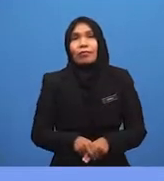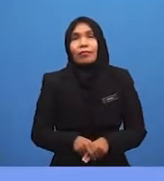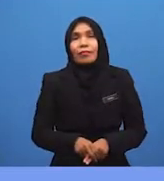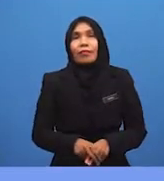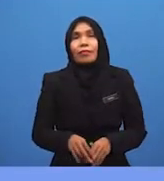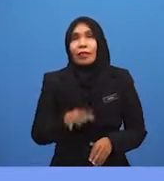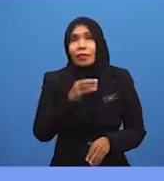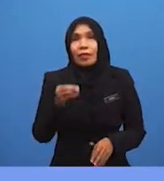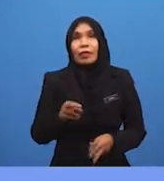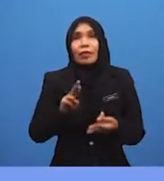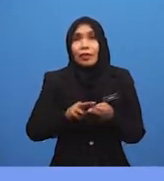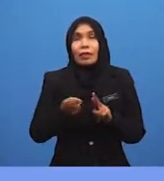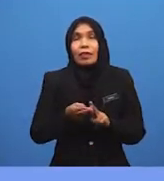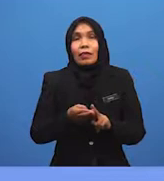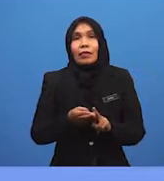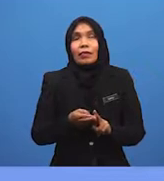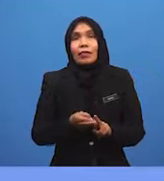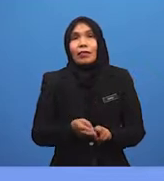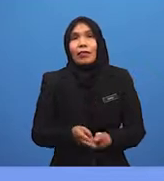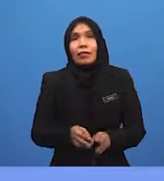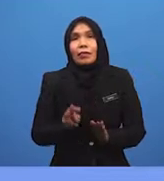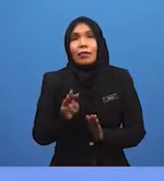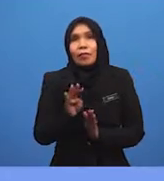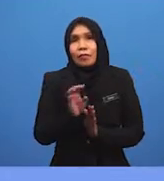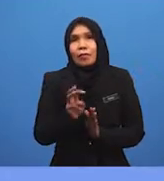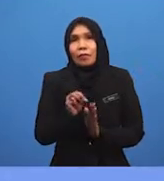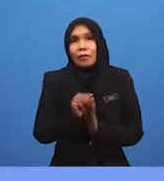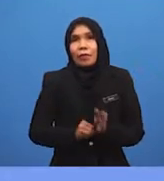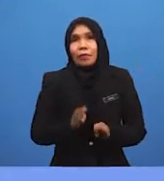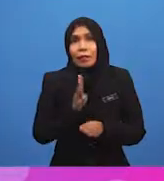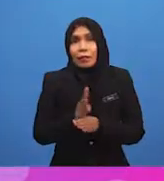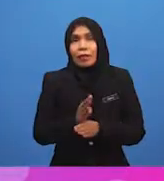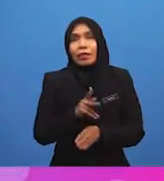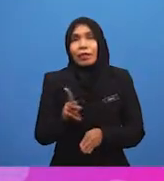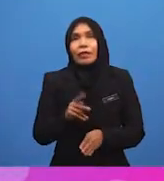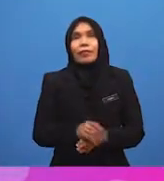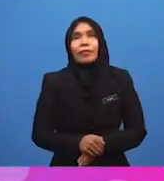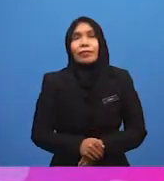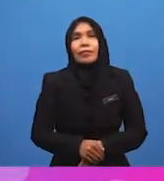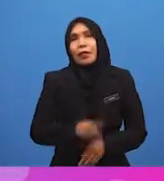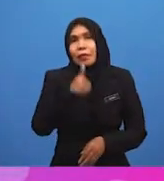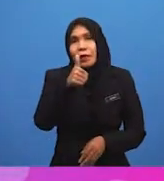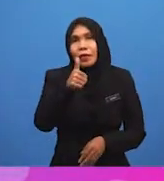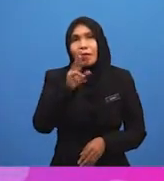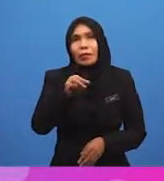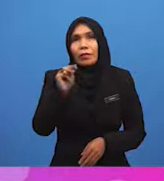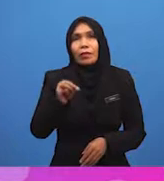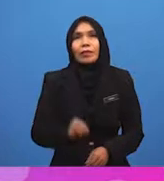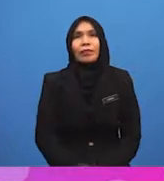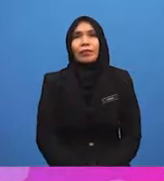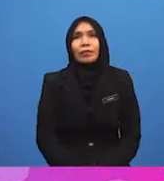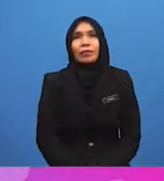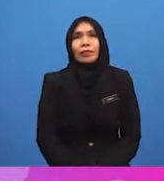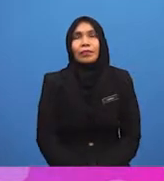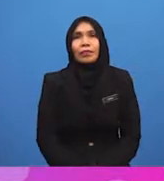duduk di sebelah. Adakah tindakan itu wajar? Ya, bagus murid-murid. Memang kita